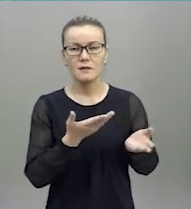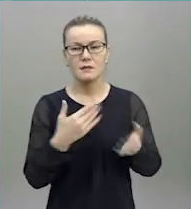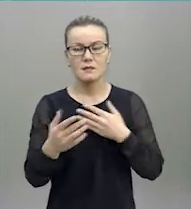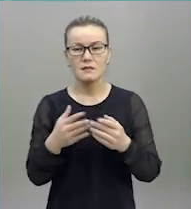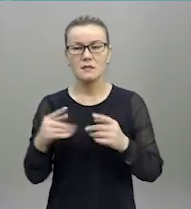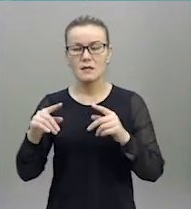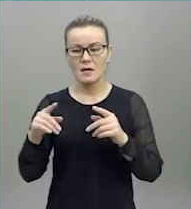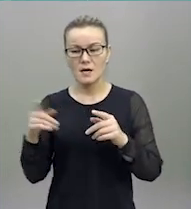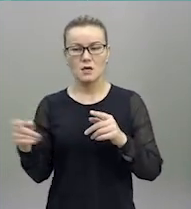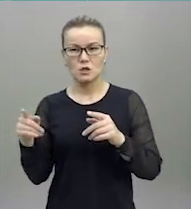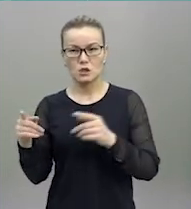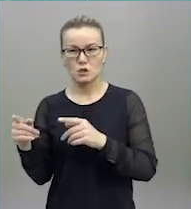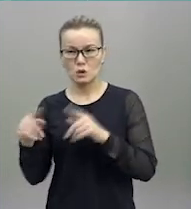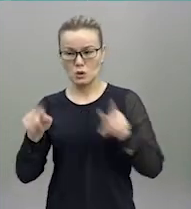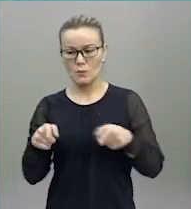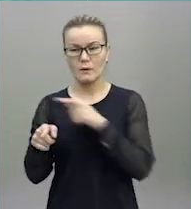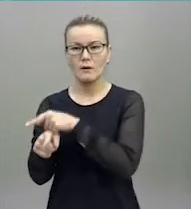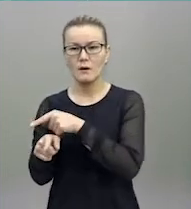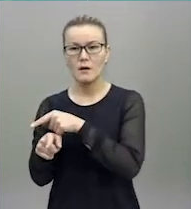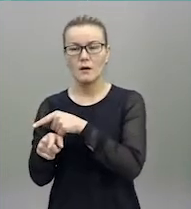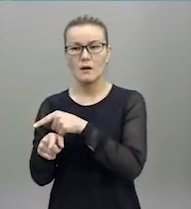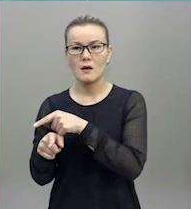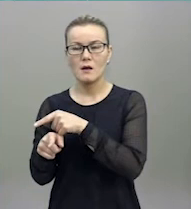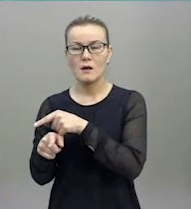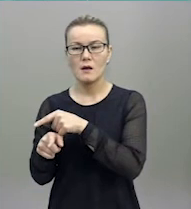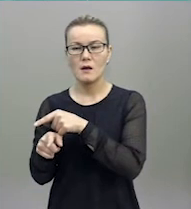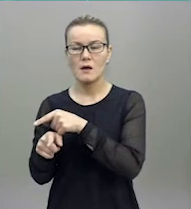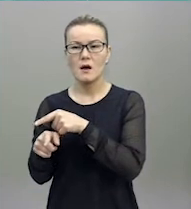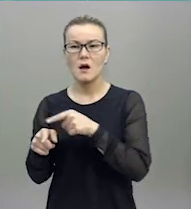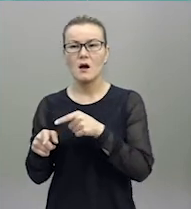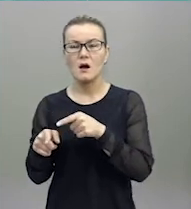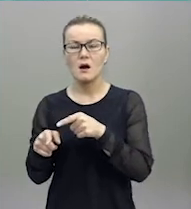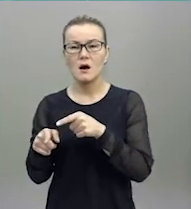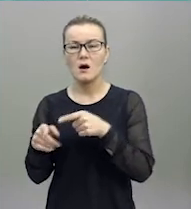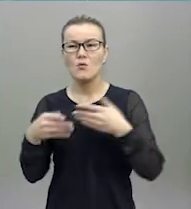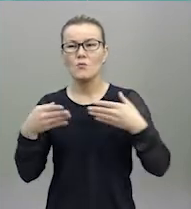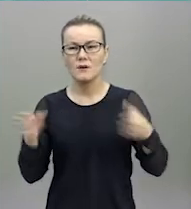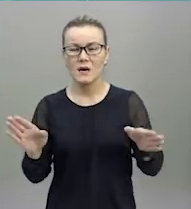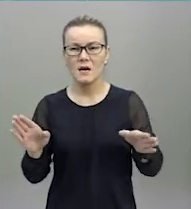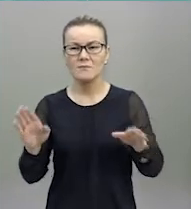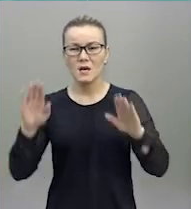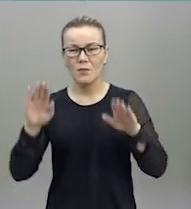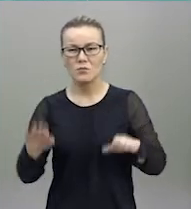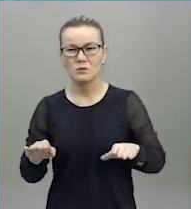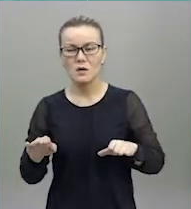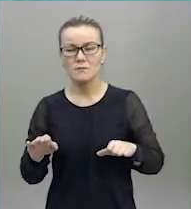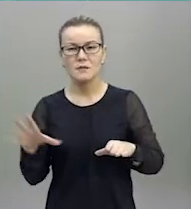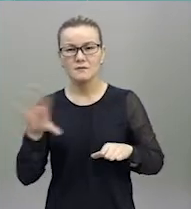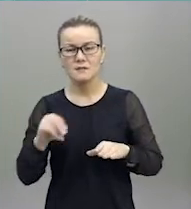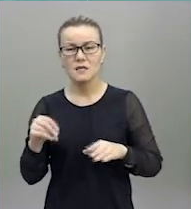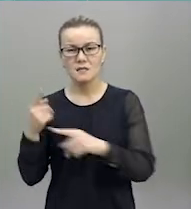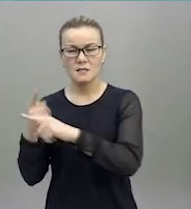скобками стоит знак + что мы делаем мы скобки убираем или скуки опускаем как говорится и все знаки